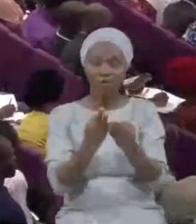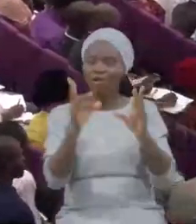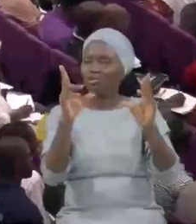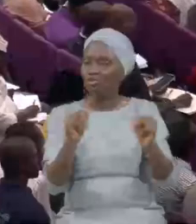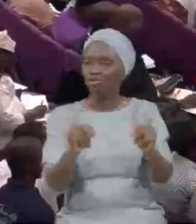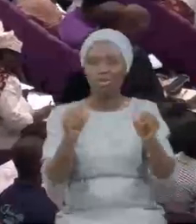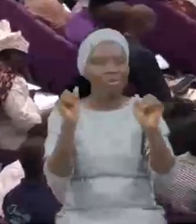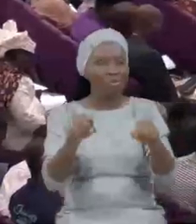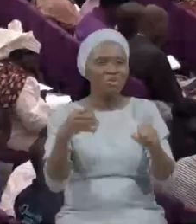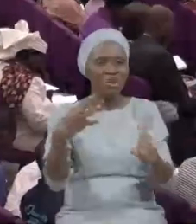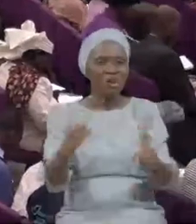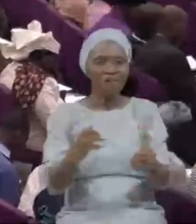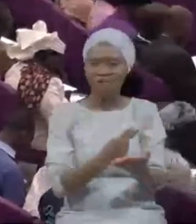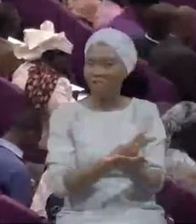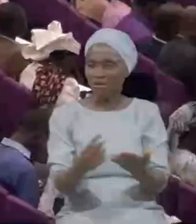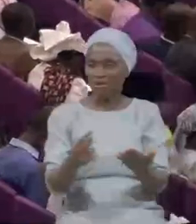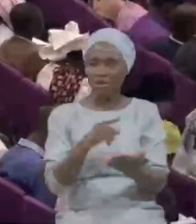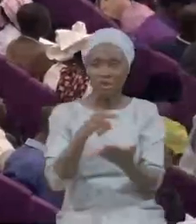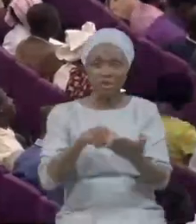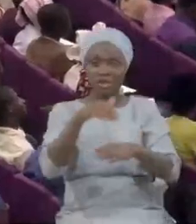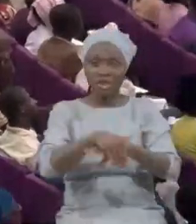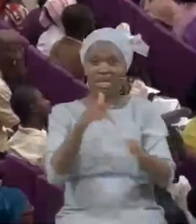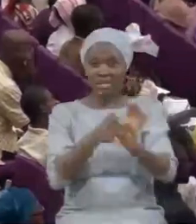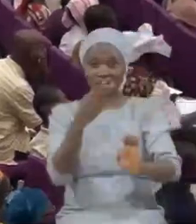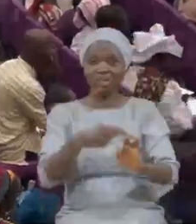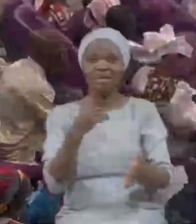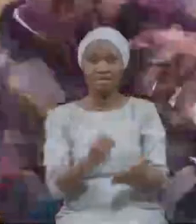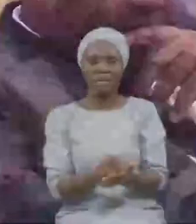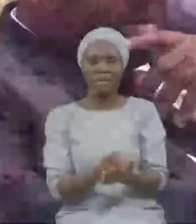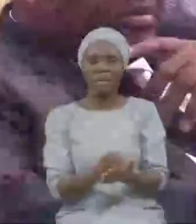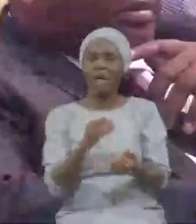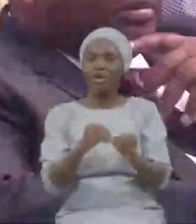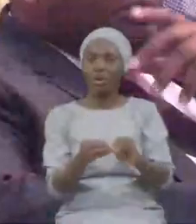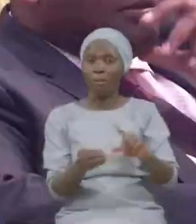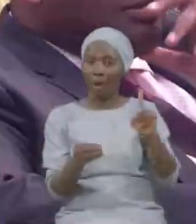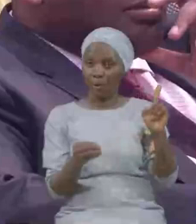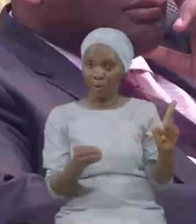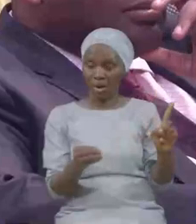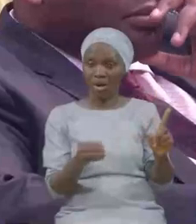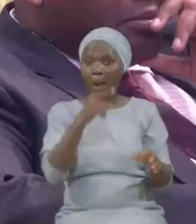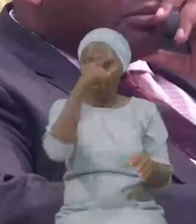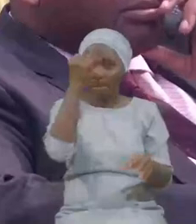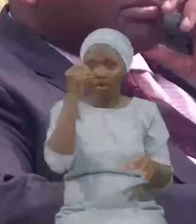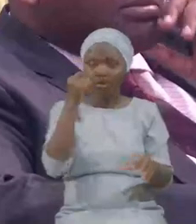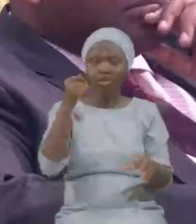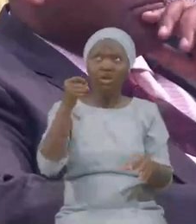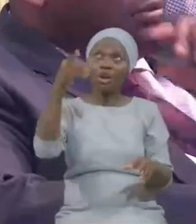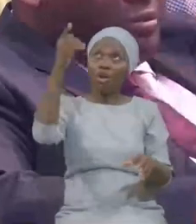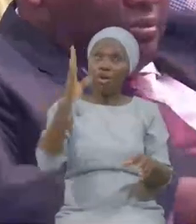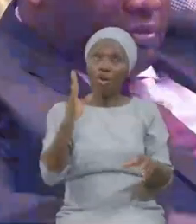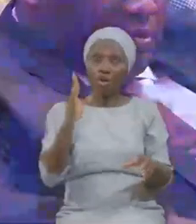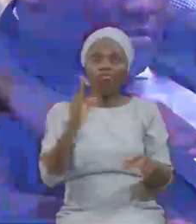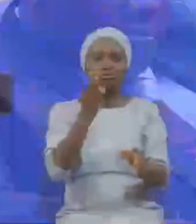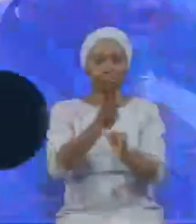votre famille, il n'y a pas possibilité d'échec. Pourquoi? Numéro un, parce que Dieu est